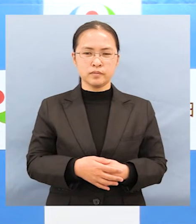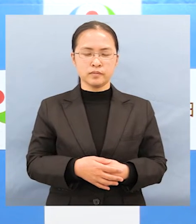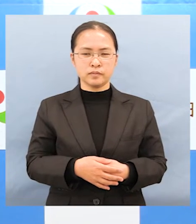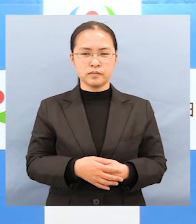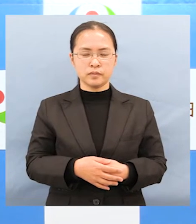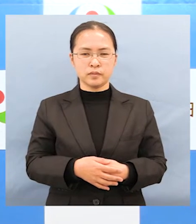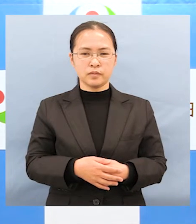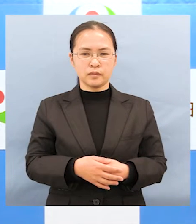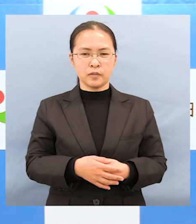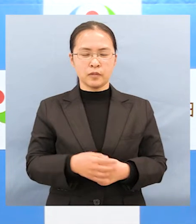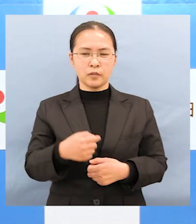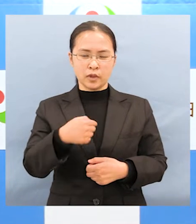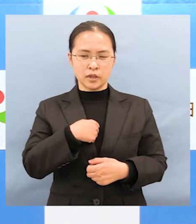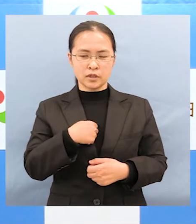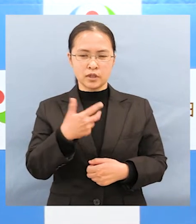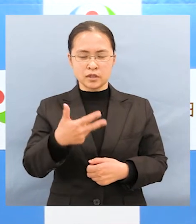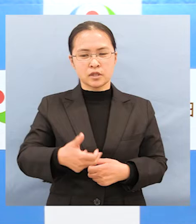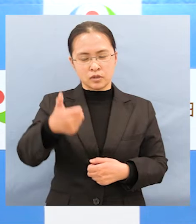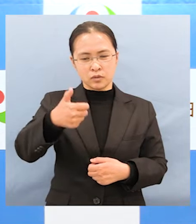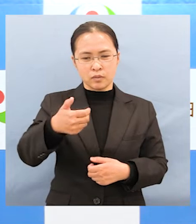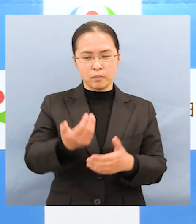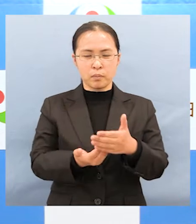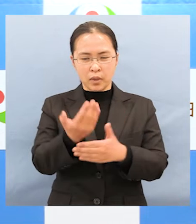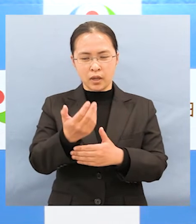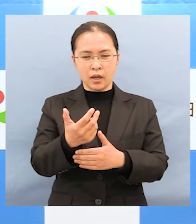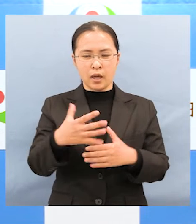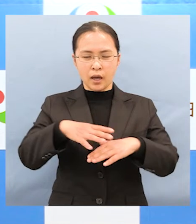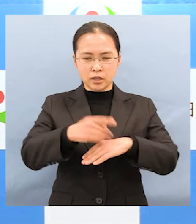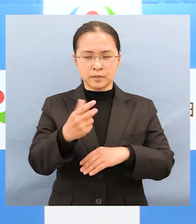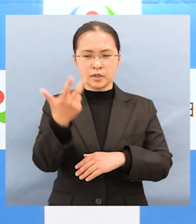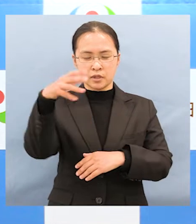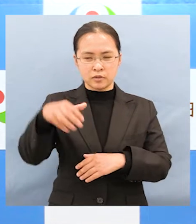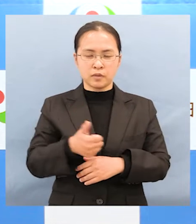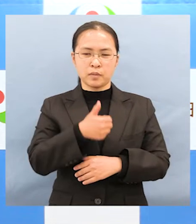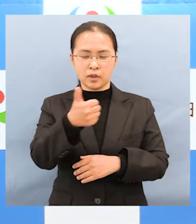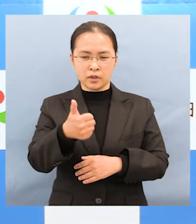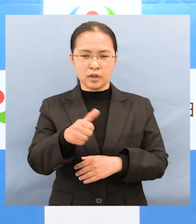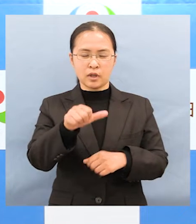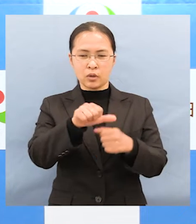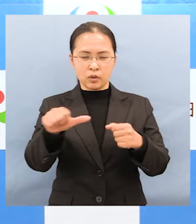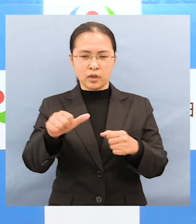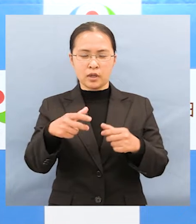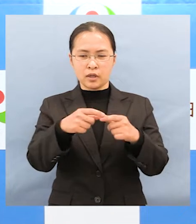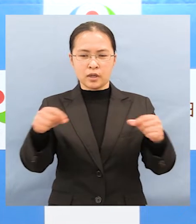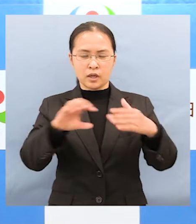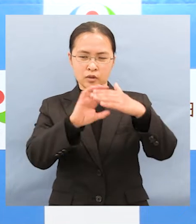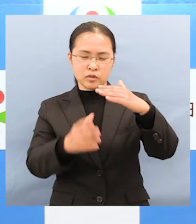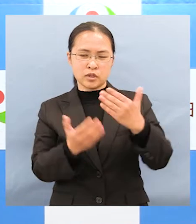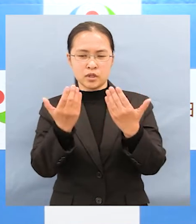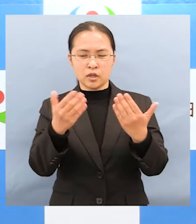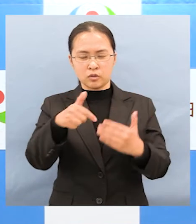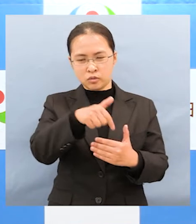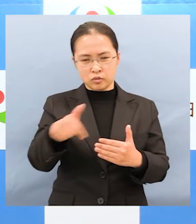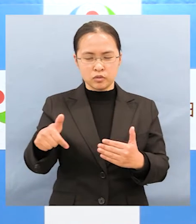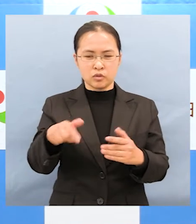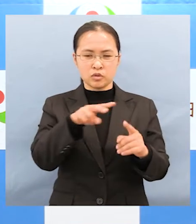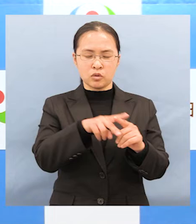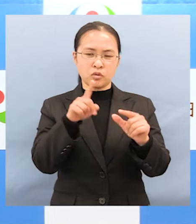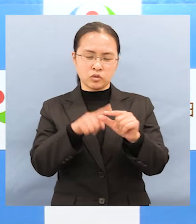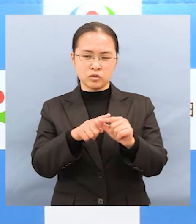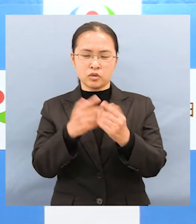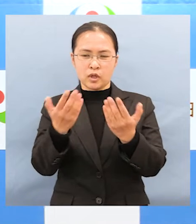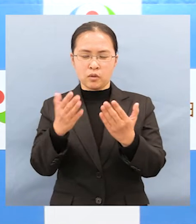ですね、4位は私が初登庁ということを選んでいただきまして、5位が長藤楽譜の小中一体校の開